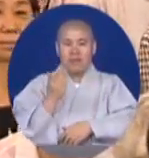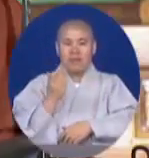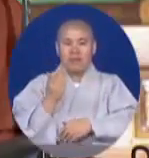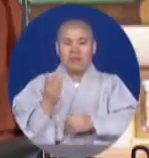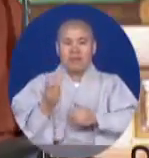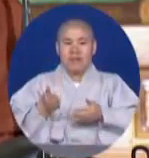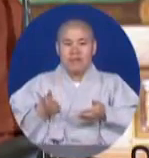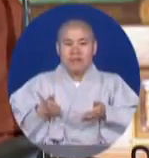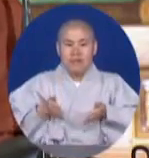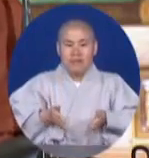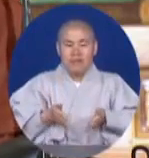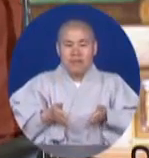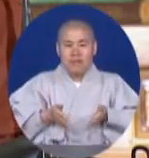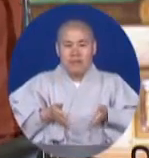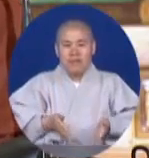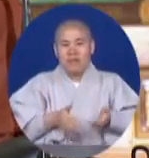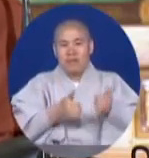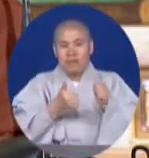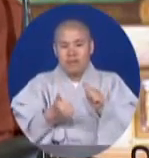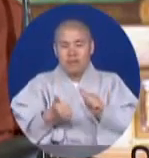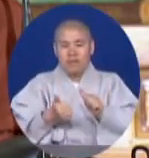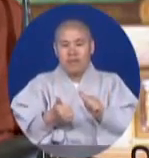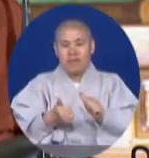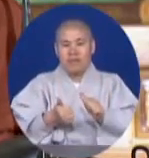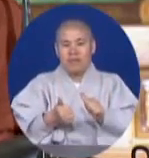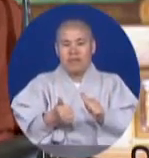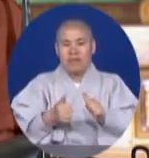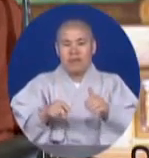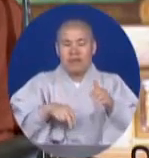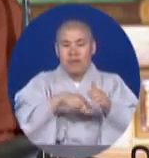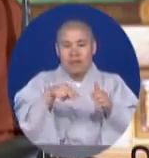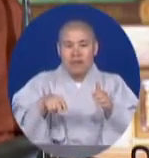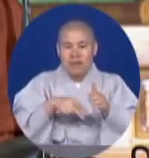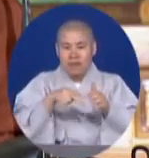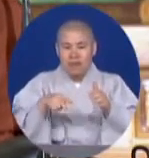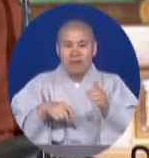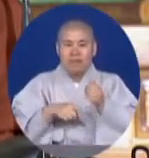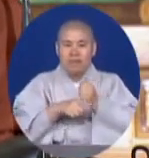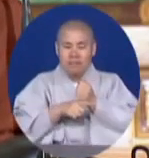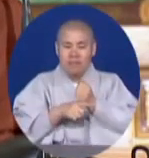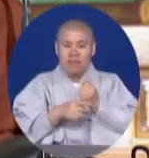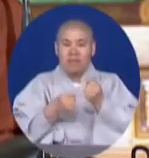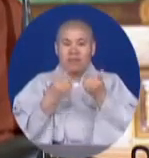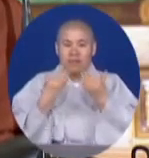것은 꼭 이런 겁니다. 이런 거예요. 그래서 그게